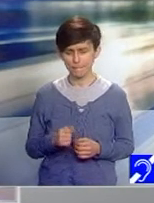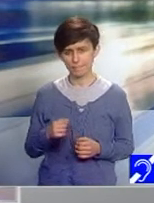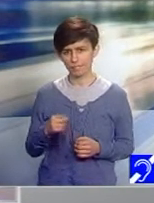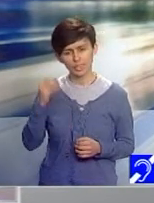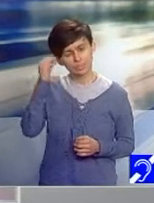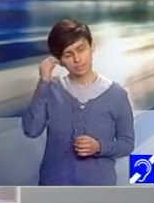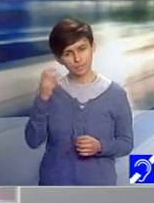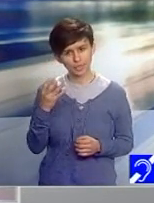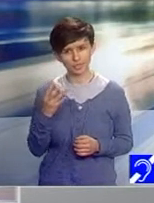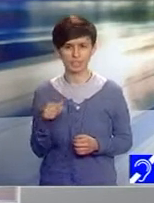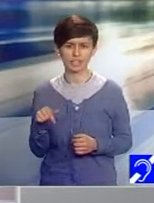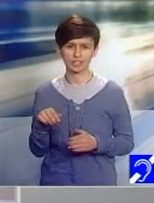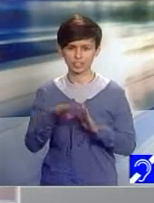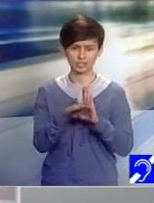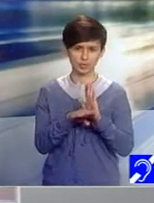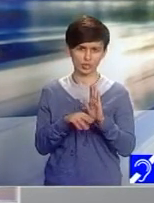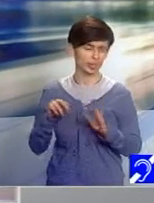a conceput acel minunat program pe care